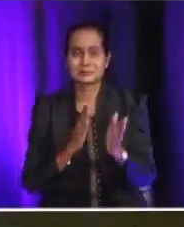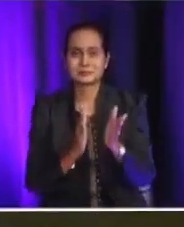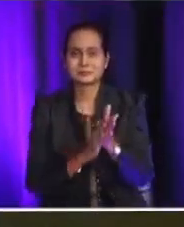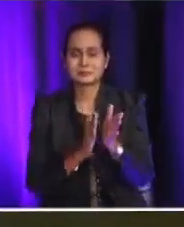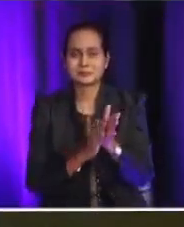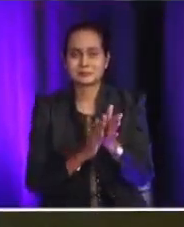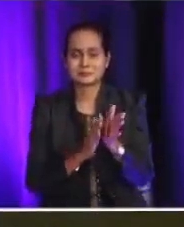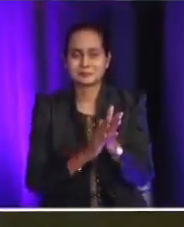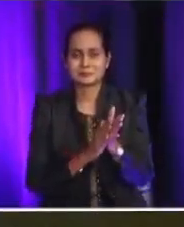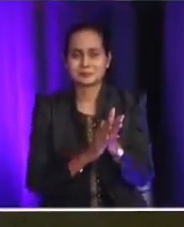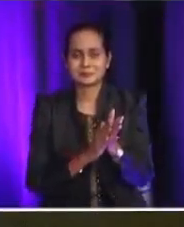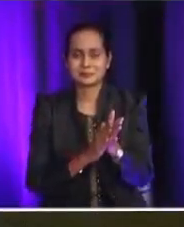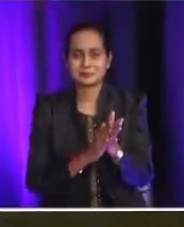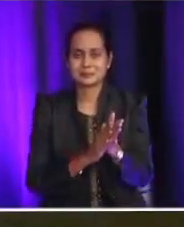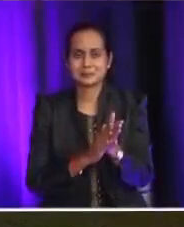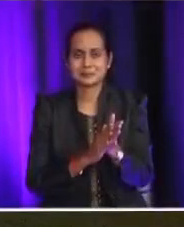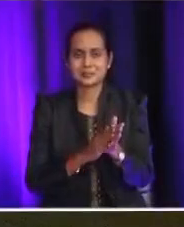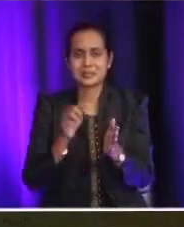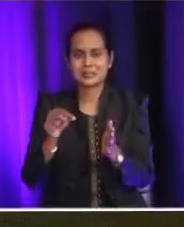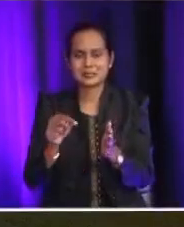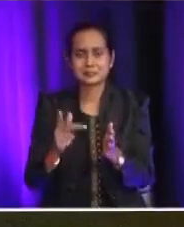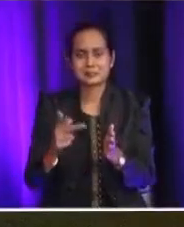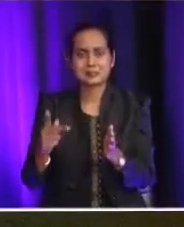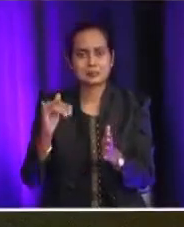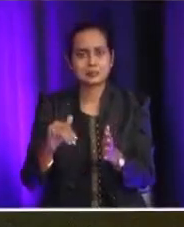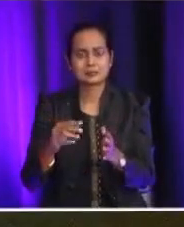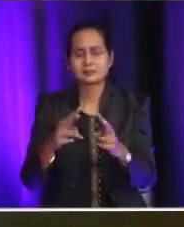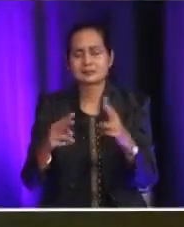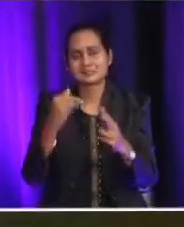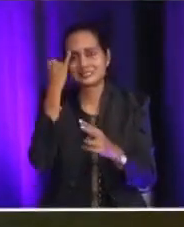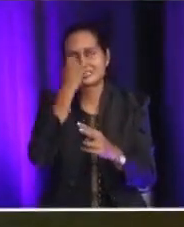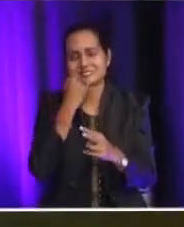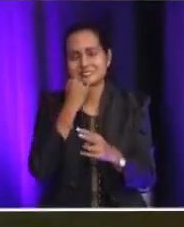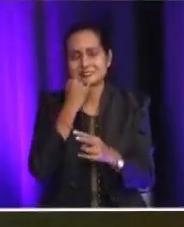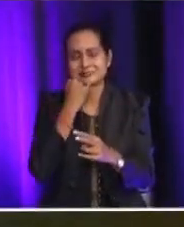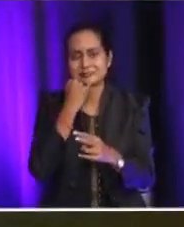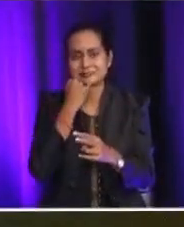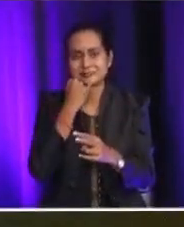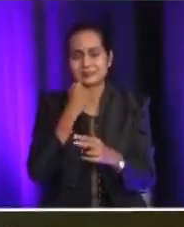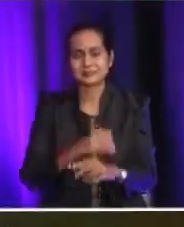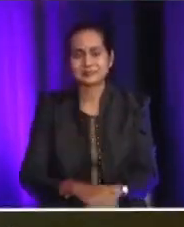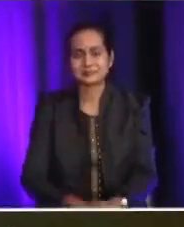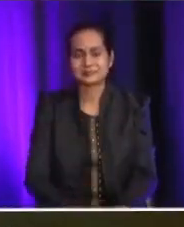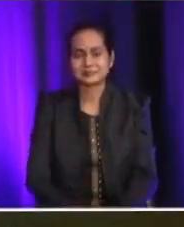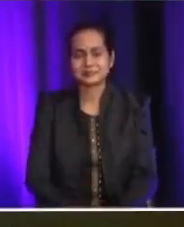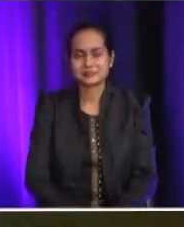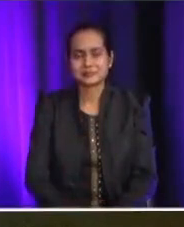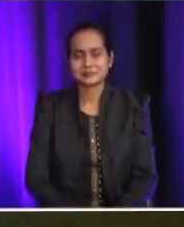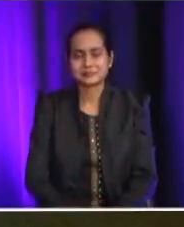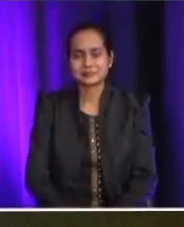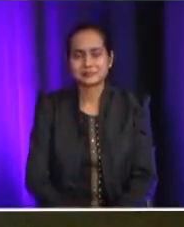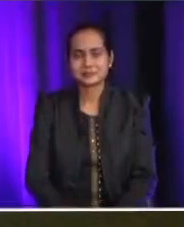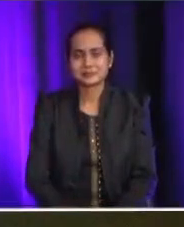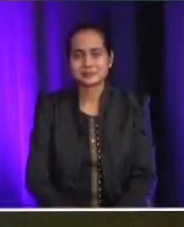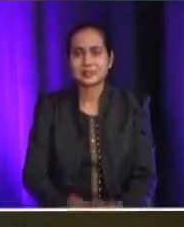saya pasti ini merupakan satu perkara yang saya pasti ianya cukup indah apabila melakukan proses ini, kan? Betul.